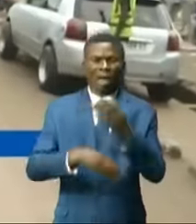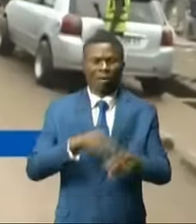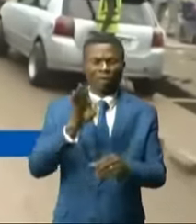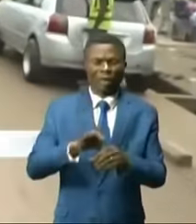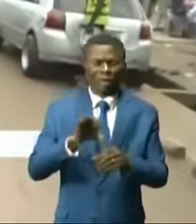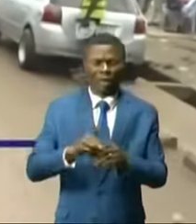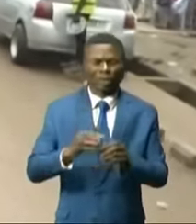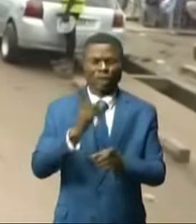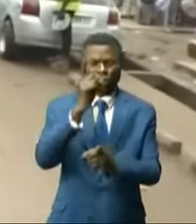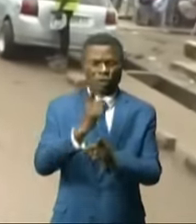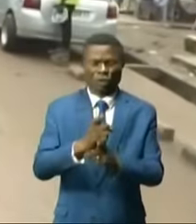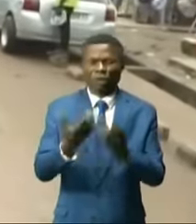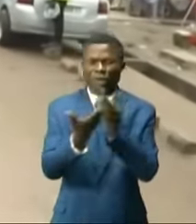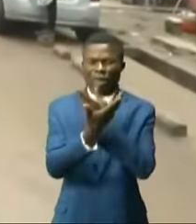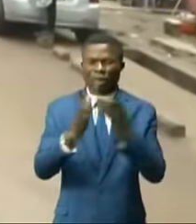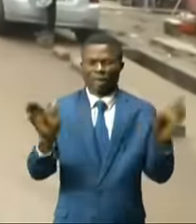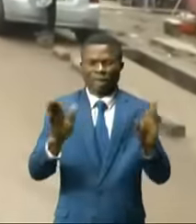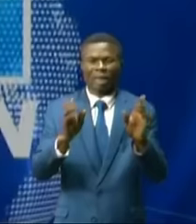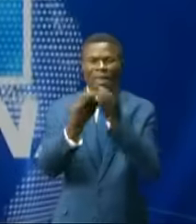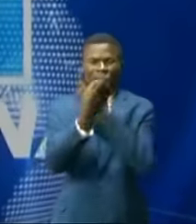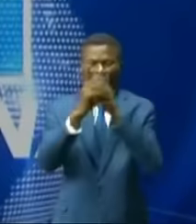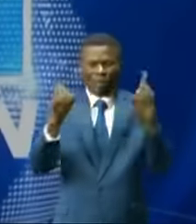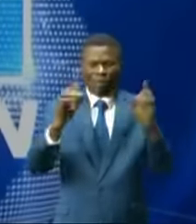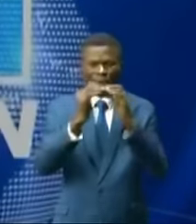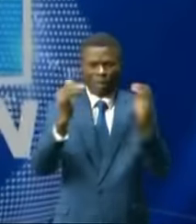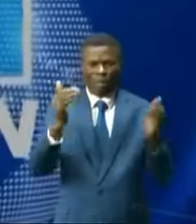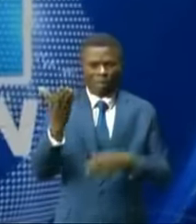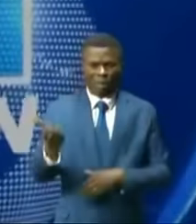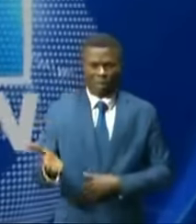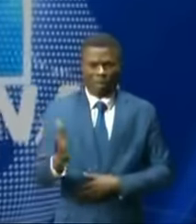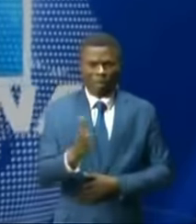crédibles, transparentes, démocratiques et apaisées.